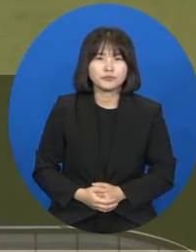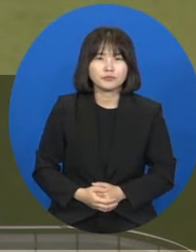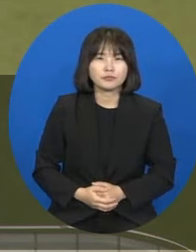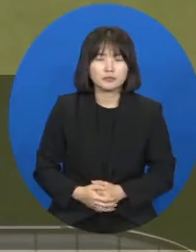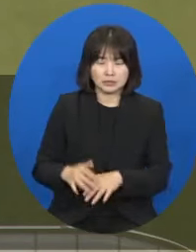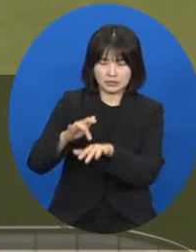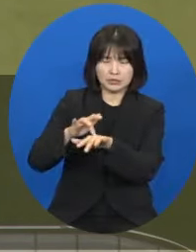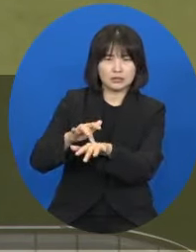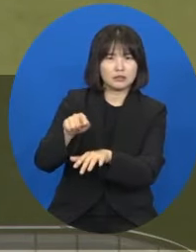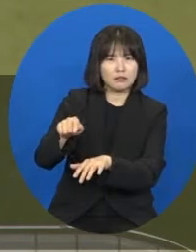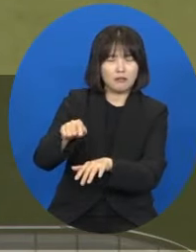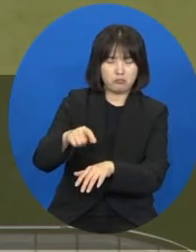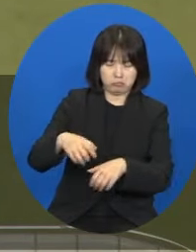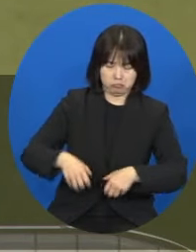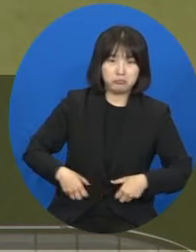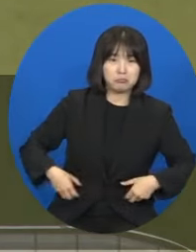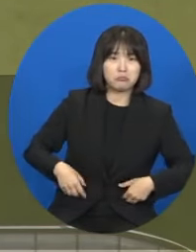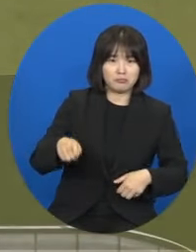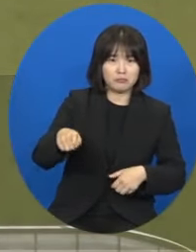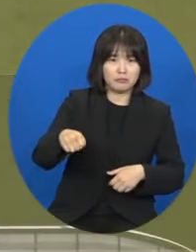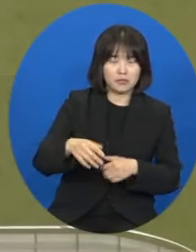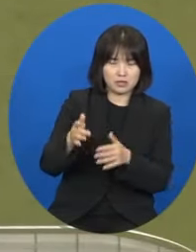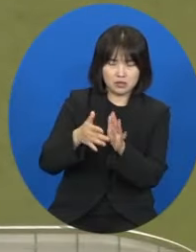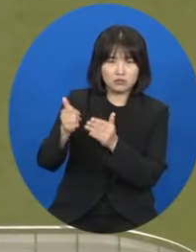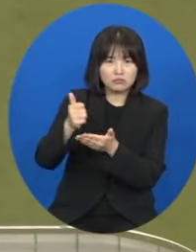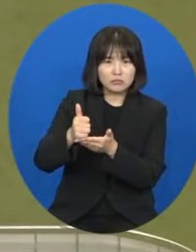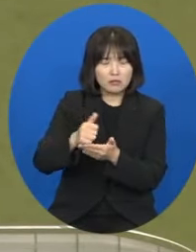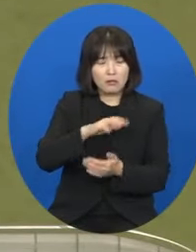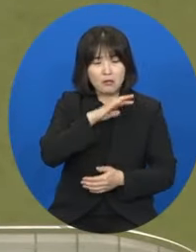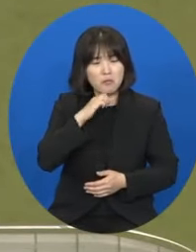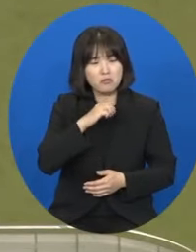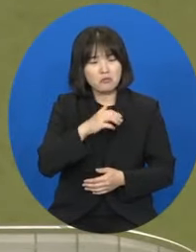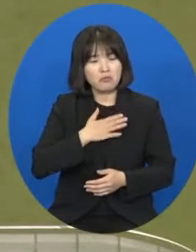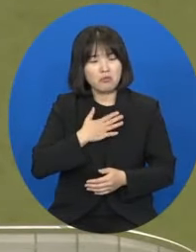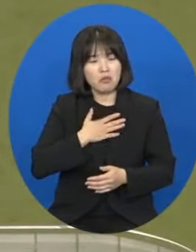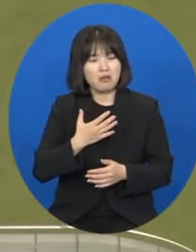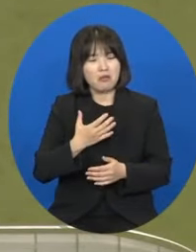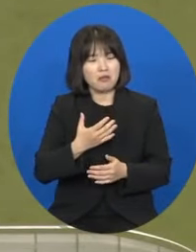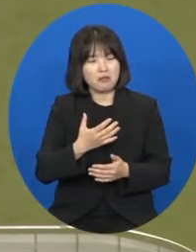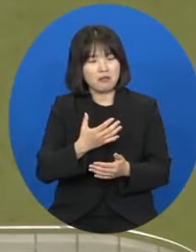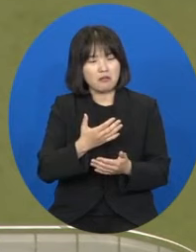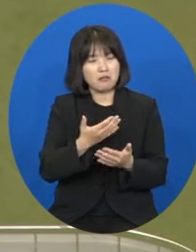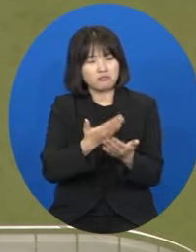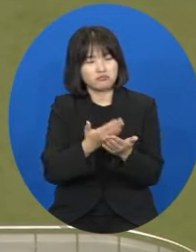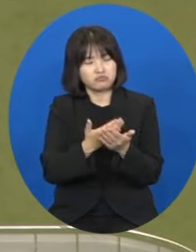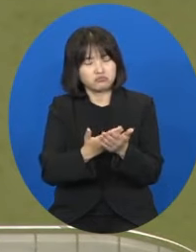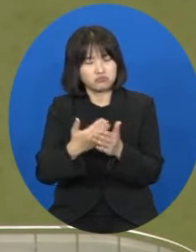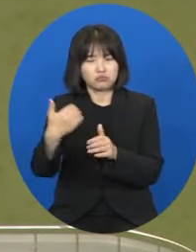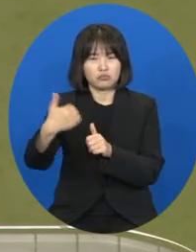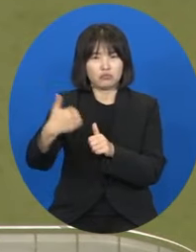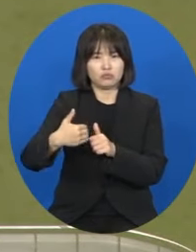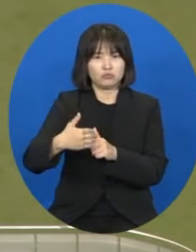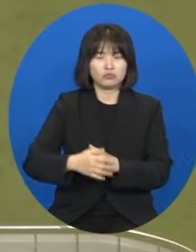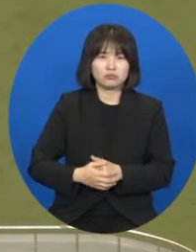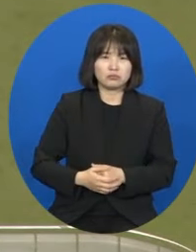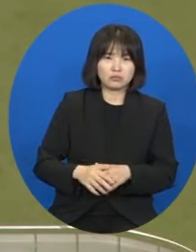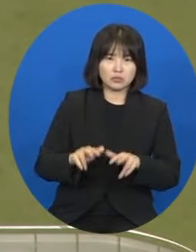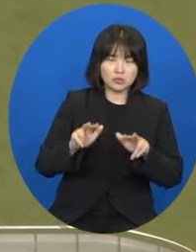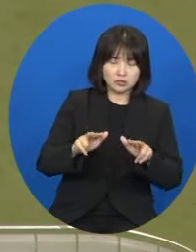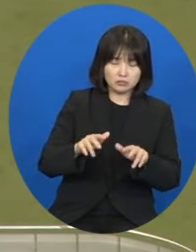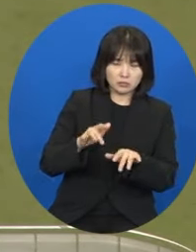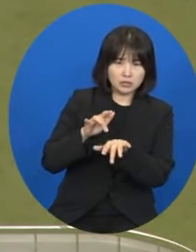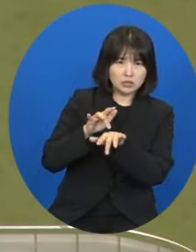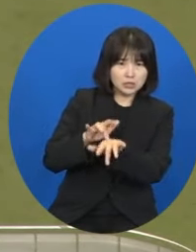참 대범하죠. 예수님께 이 베드로를 넘기라고 요구했다는 거예요. 지금도 사탄은요